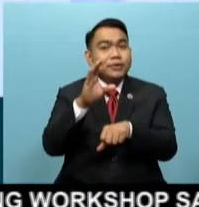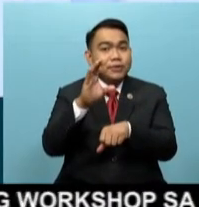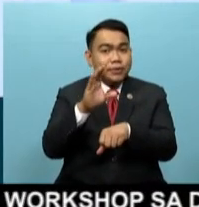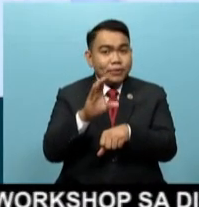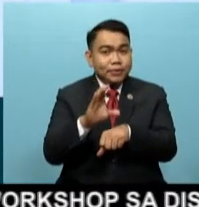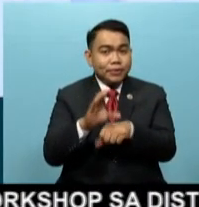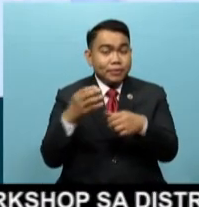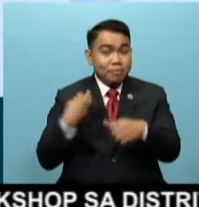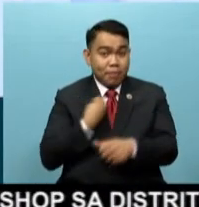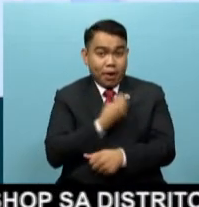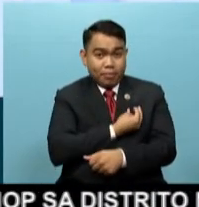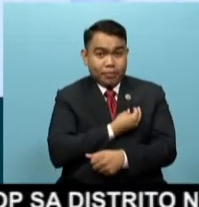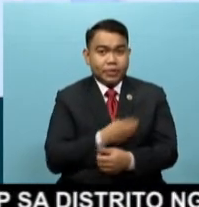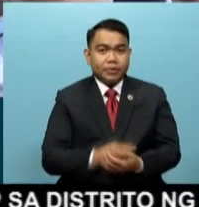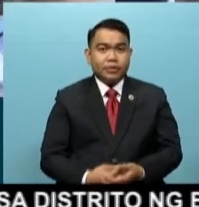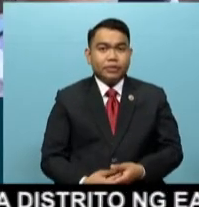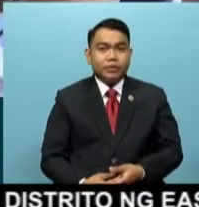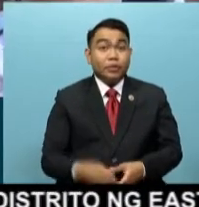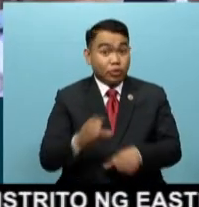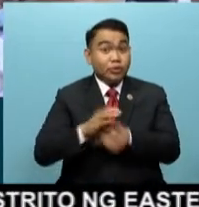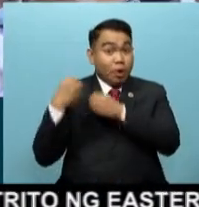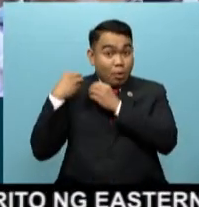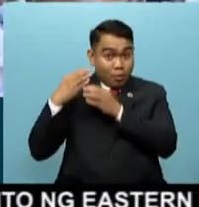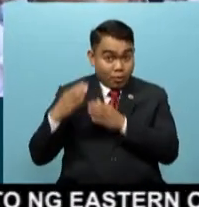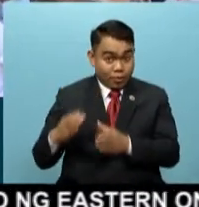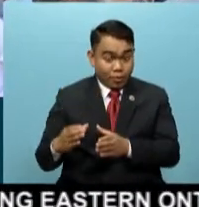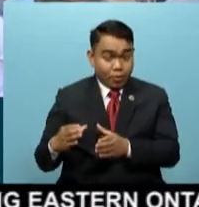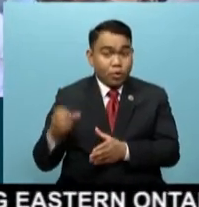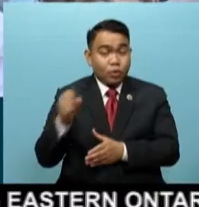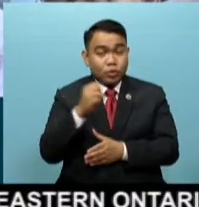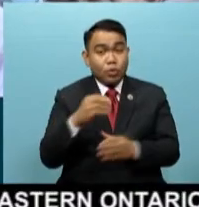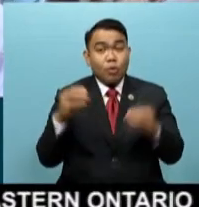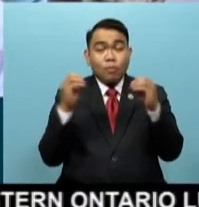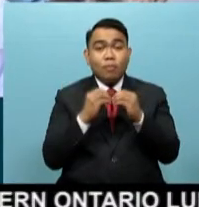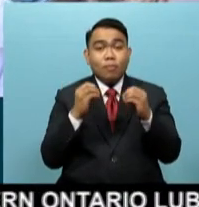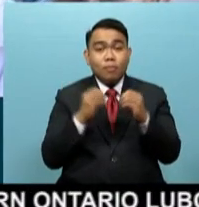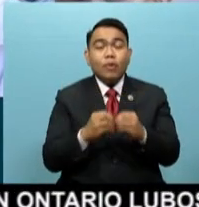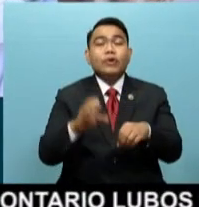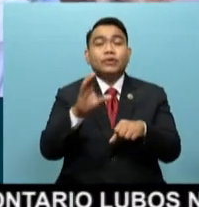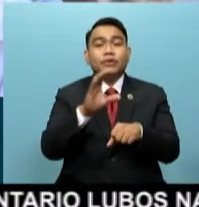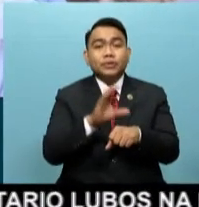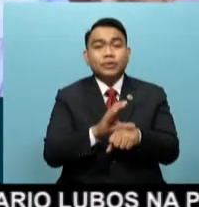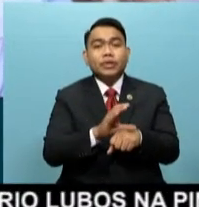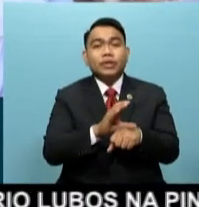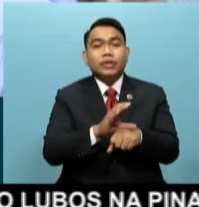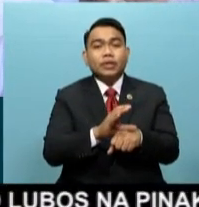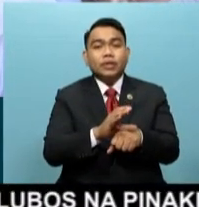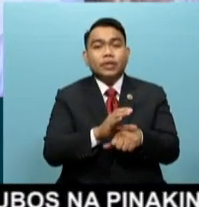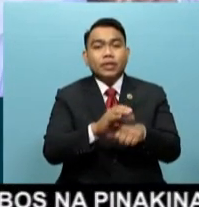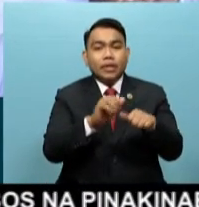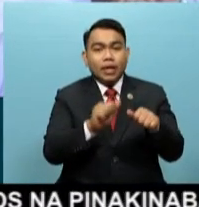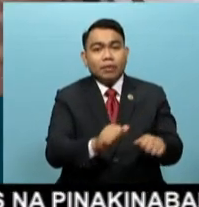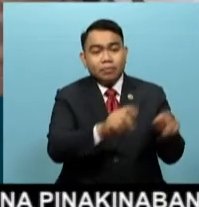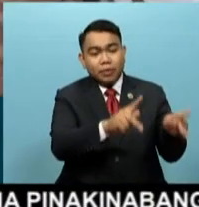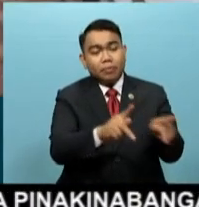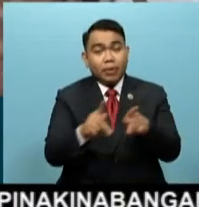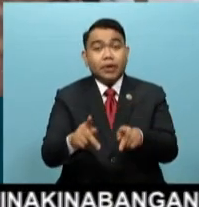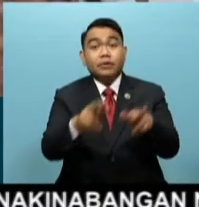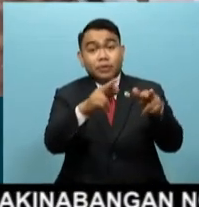ng mga may tungkulin, upang lalong ang iglesia ay maigayat sa